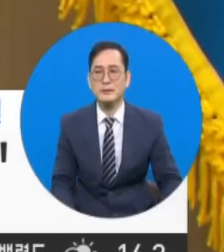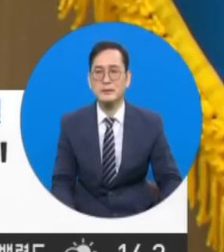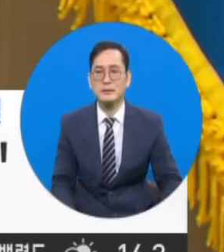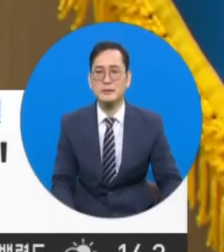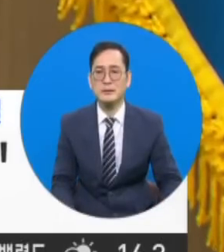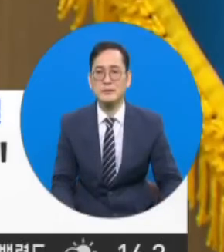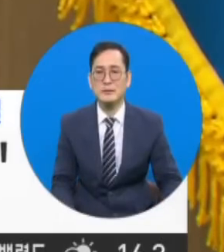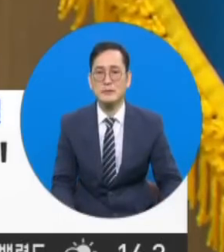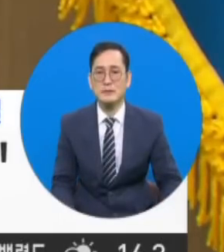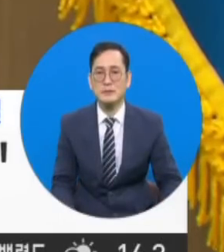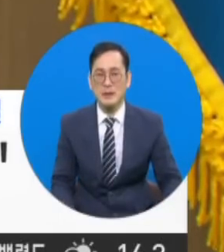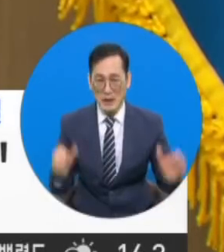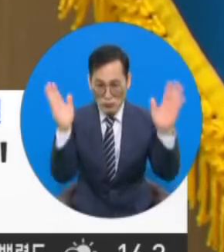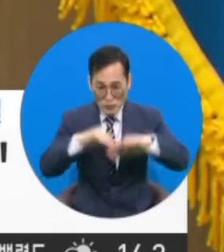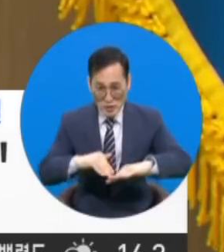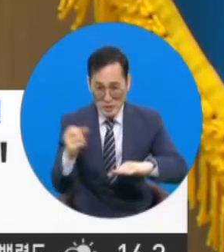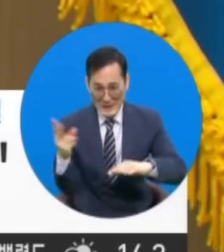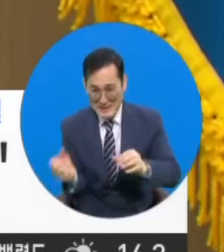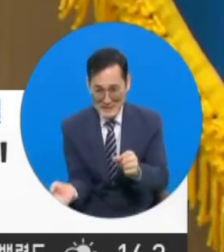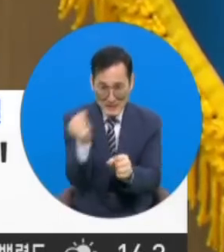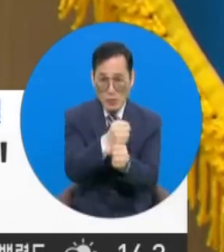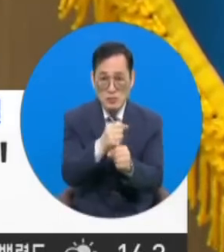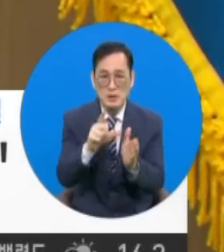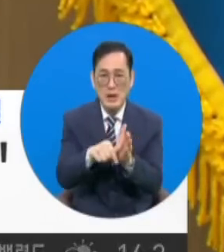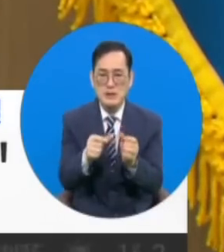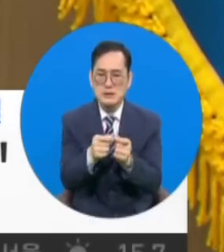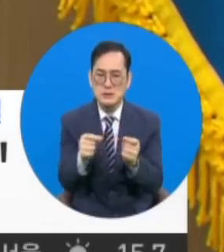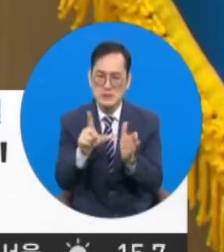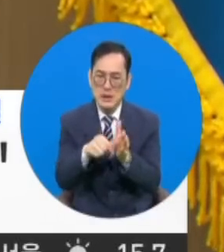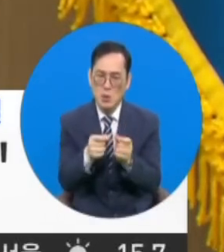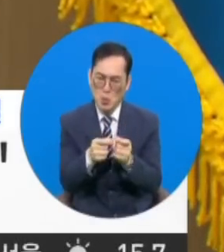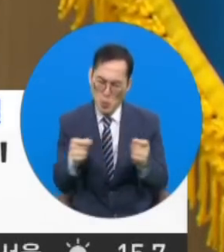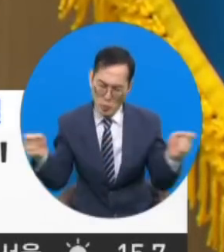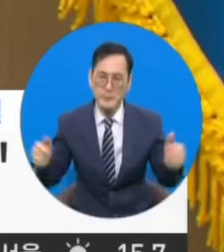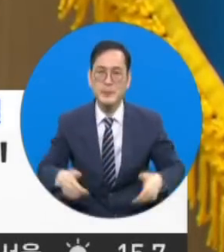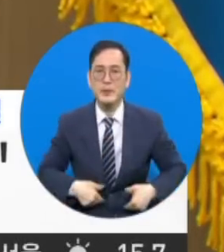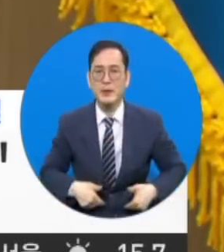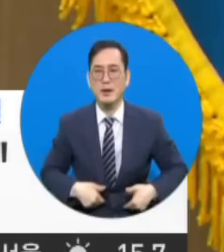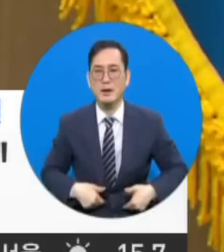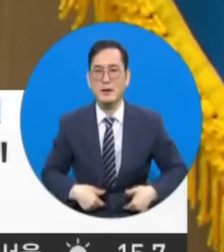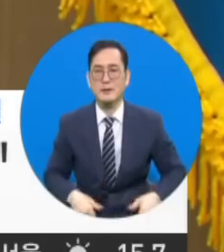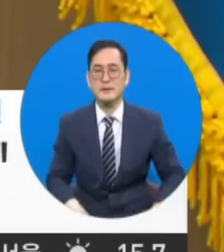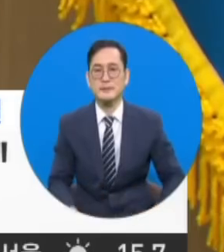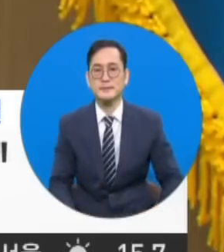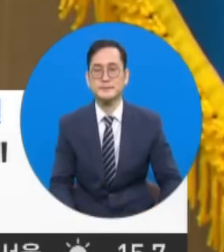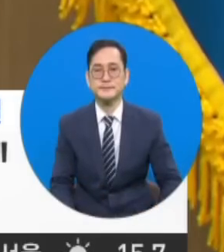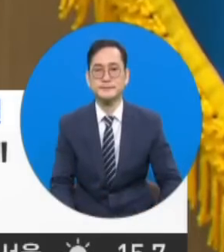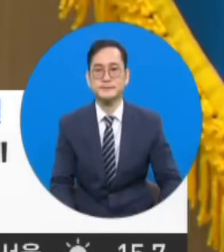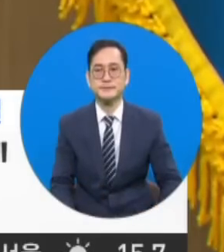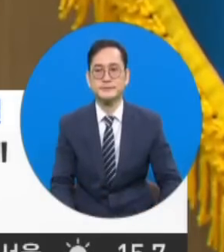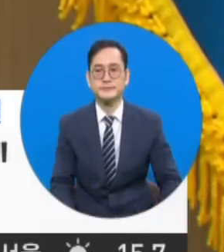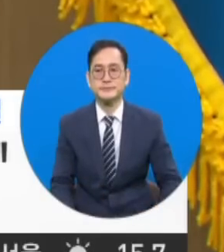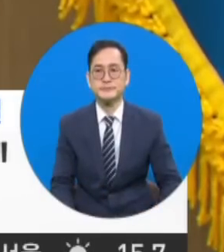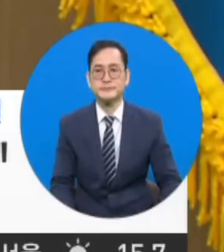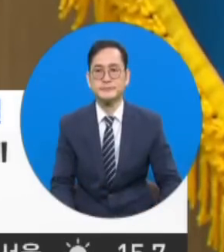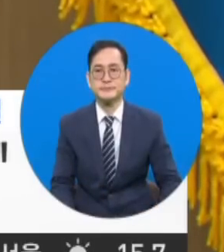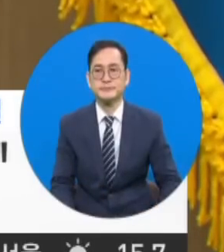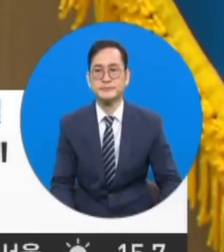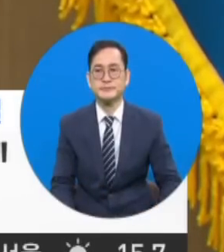그러나 무너진 것을 다시 세우는 데는 엄청난 시간과 노력이 듭니다 그리고